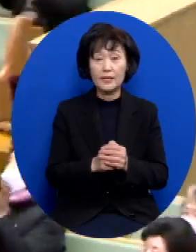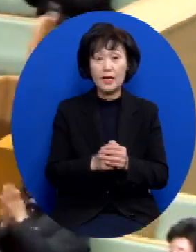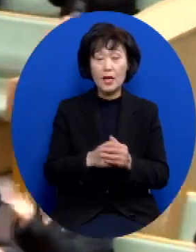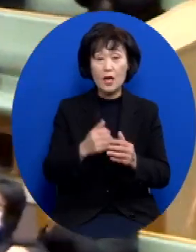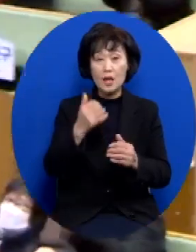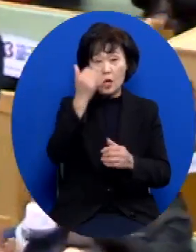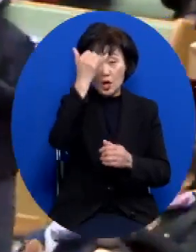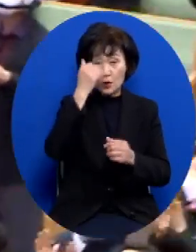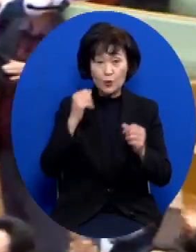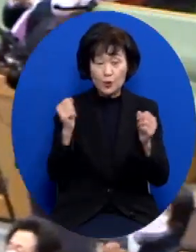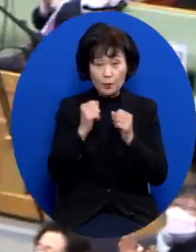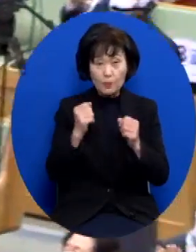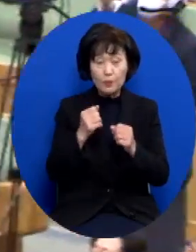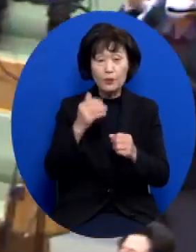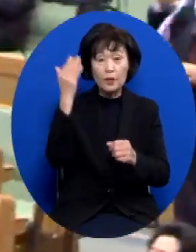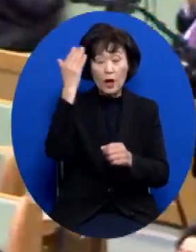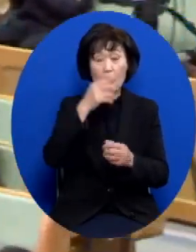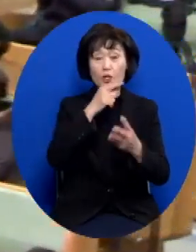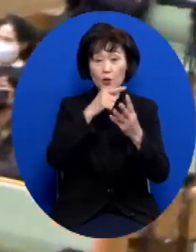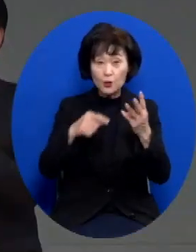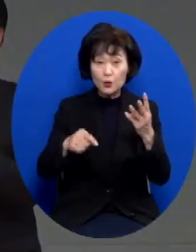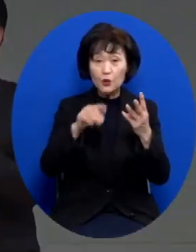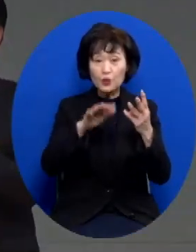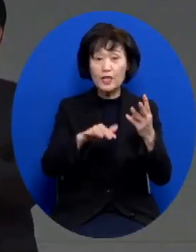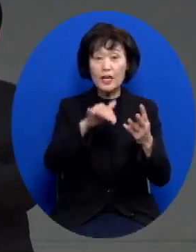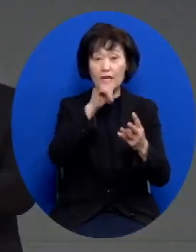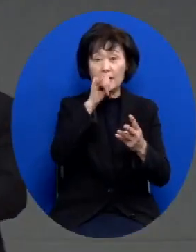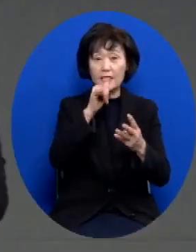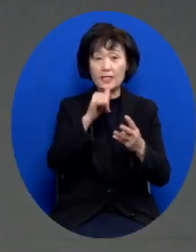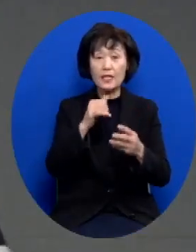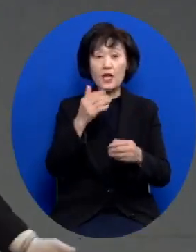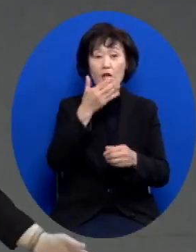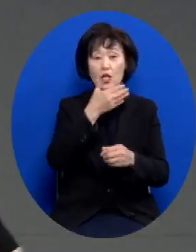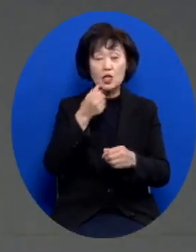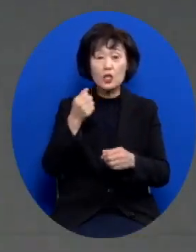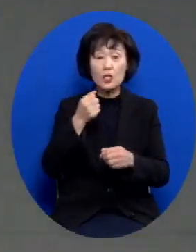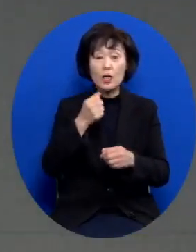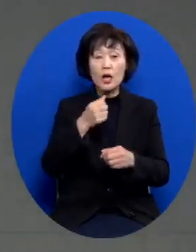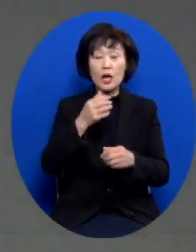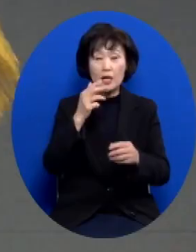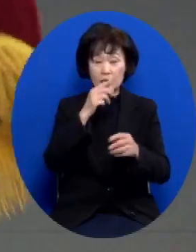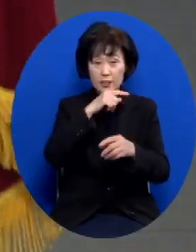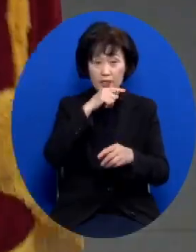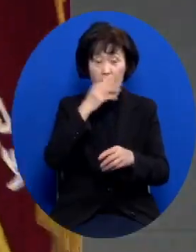충청북도 청주시에 자리한 청주중앙순복음교회가 창립 50주년을 맞았습니다.